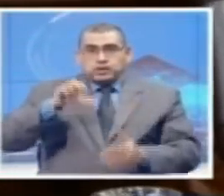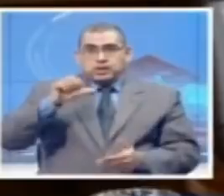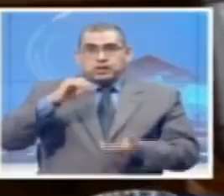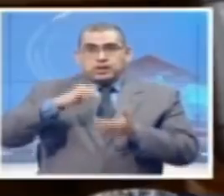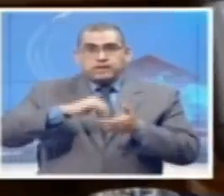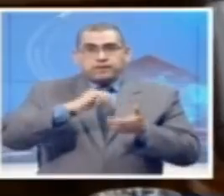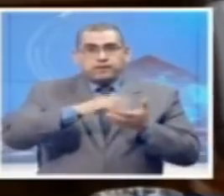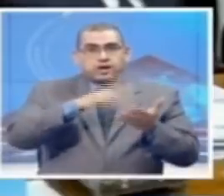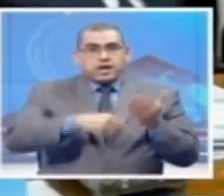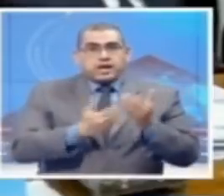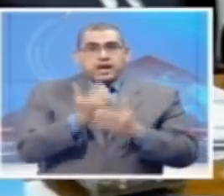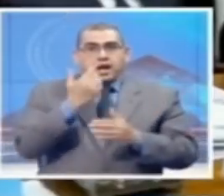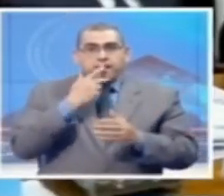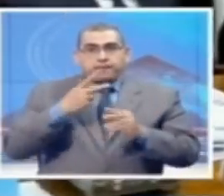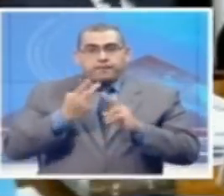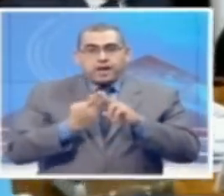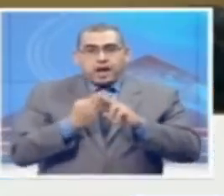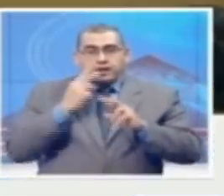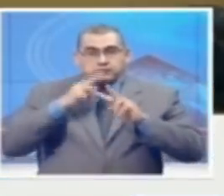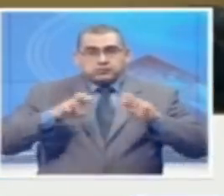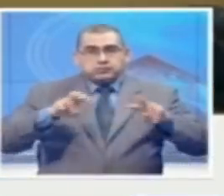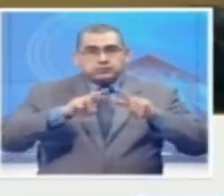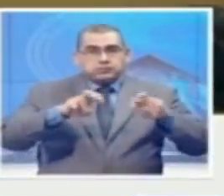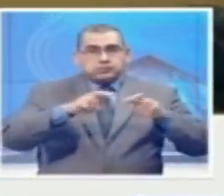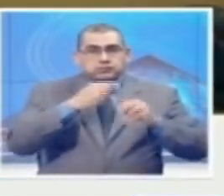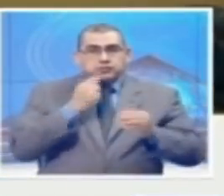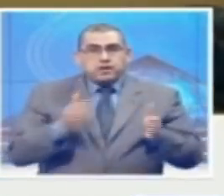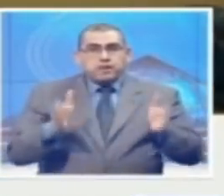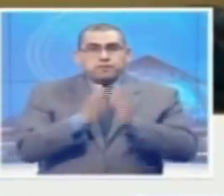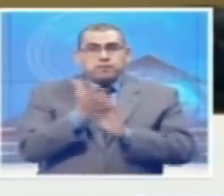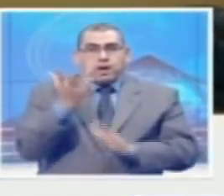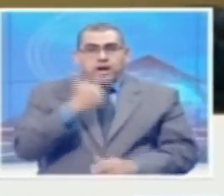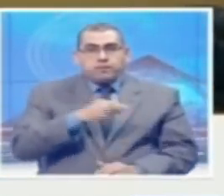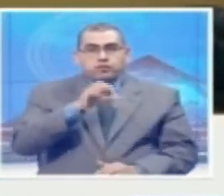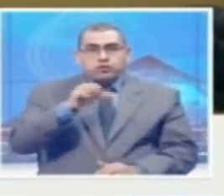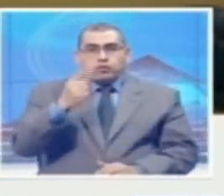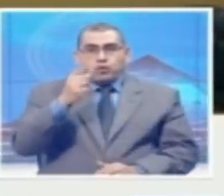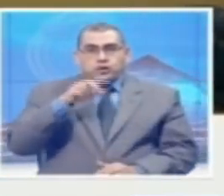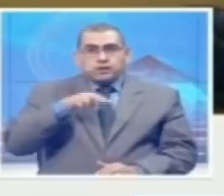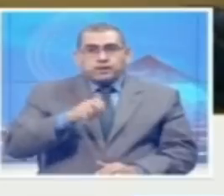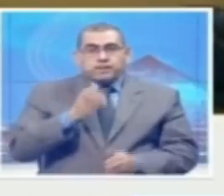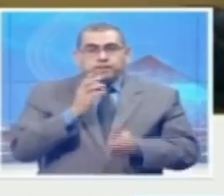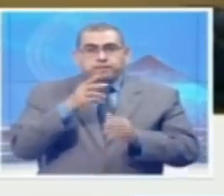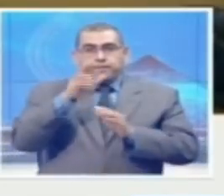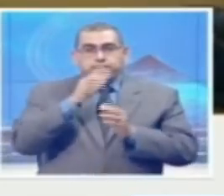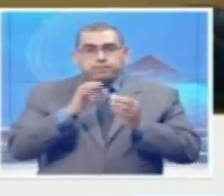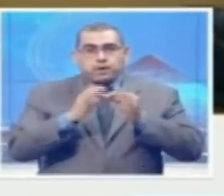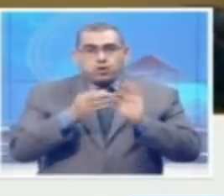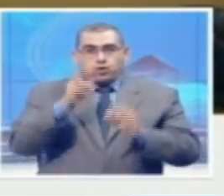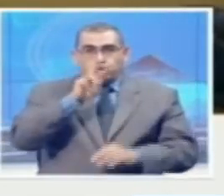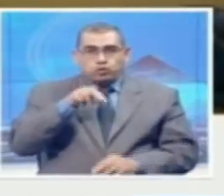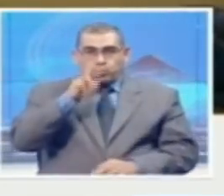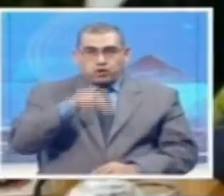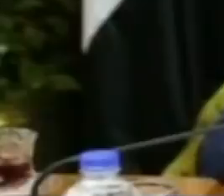9 اتفاقيات جديدة للبحث عن الغاز الطبيعي بإجمالي استثمارات 981 مليون دولار.